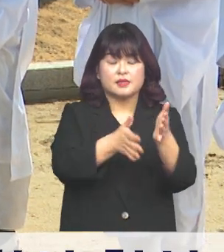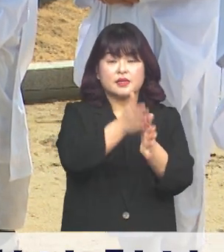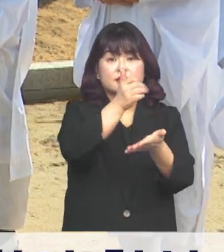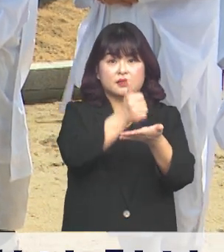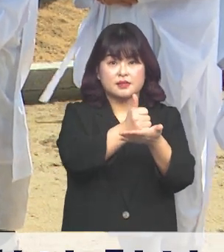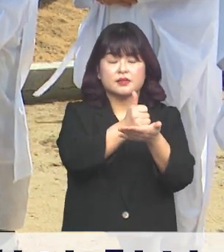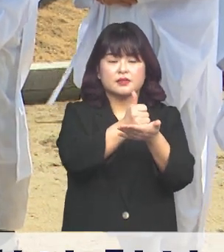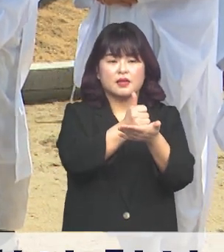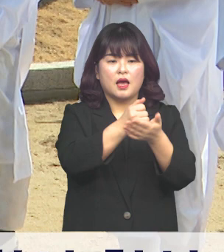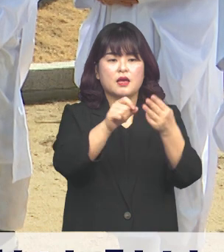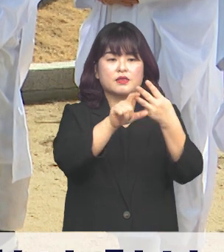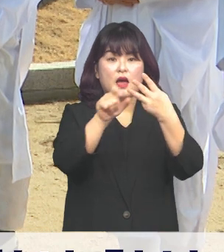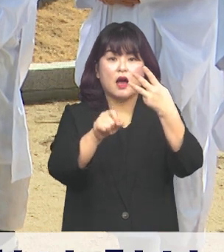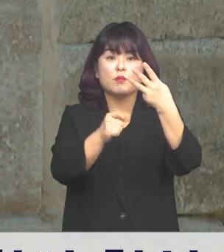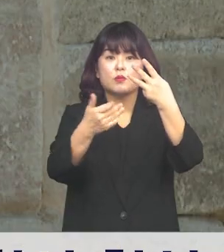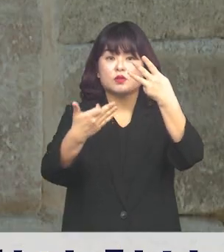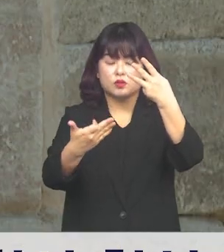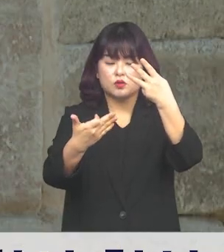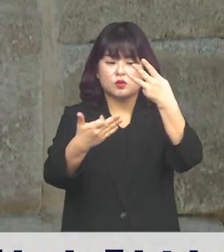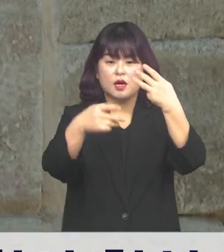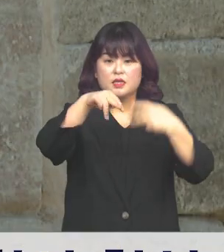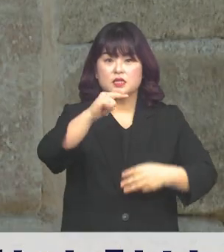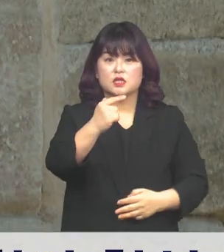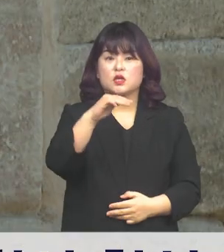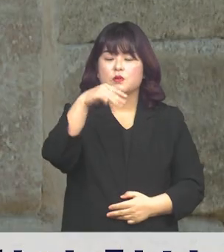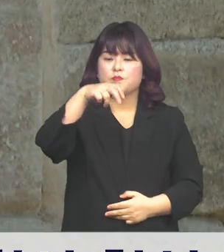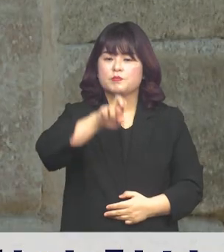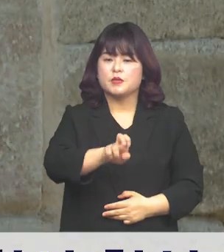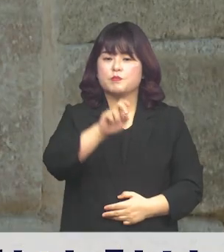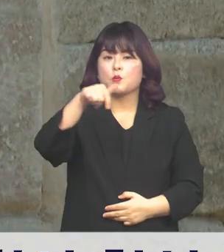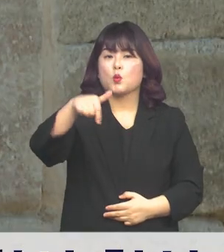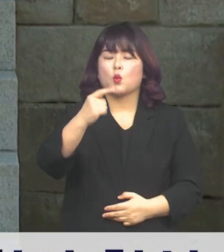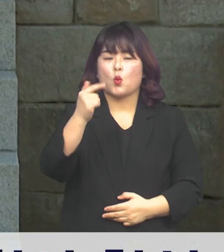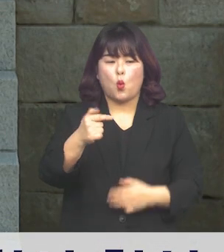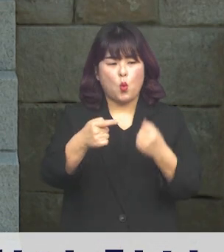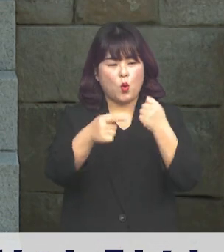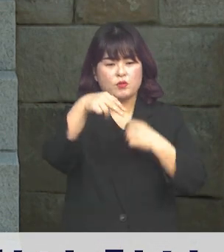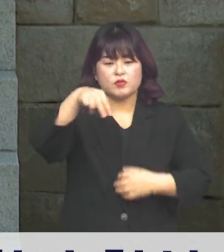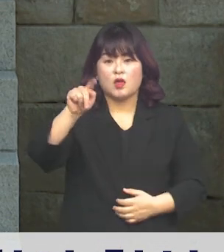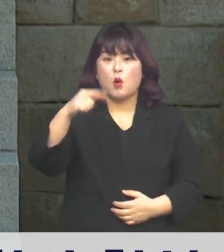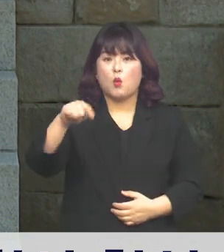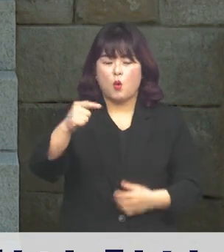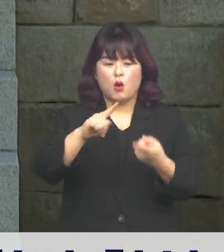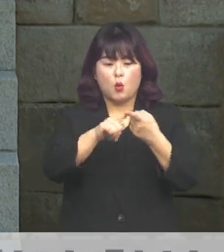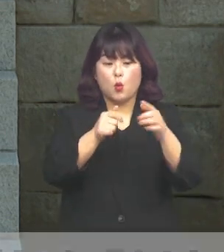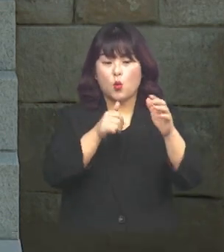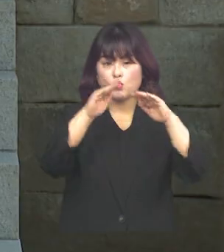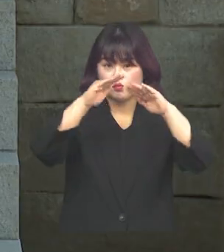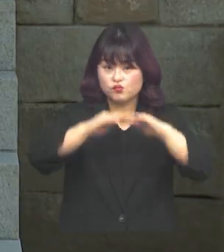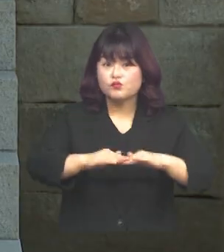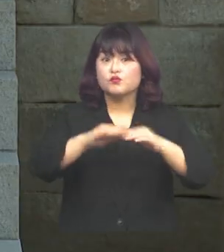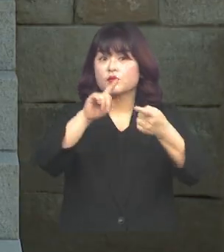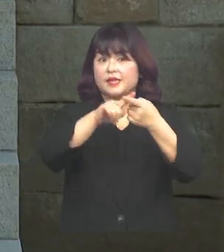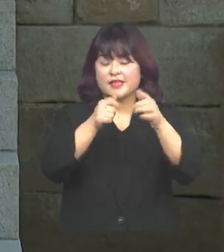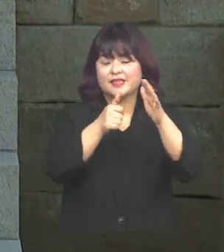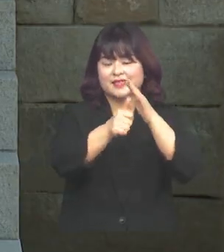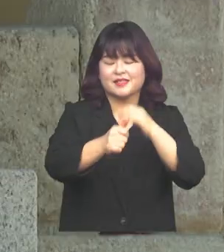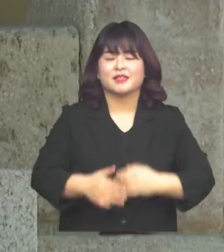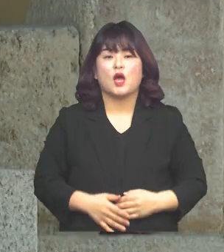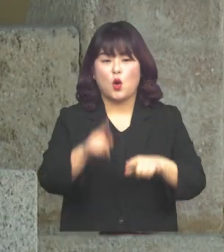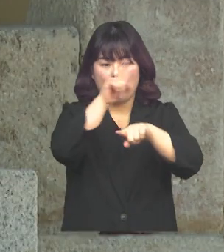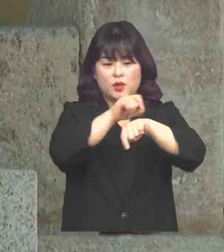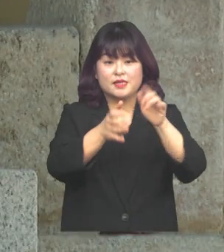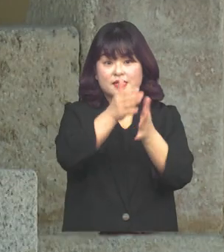이상일 용인특례시장은 지난 19일 상현동 심곡서원에서 열린 춘계양사에 참석했습니다. 행사에는